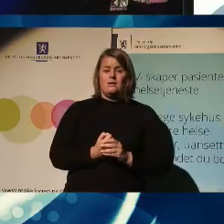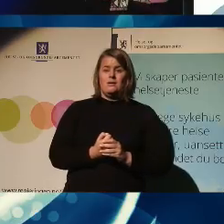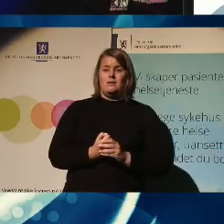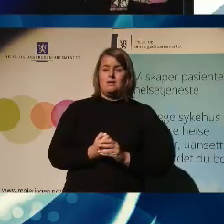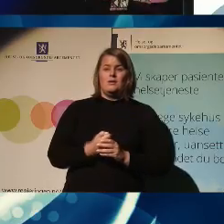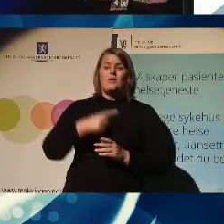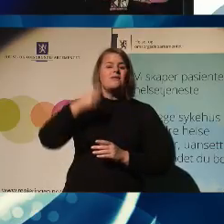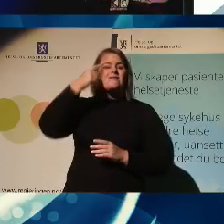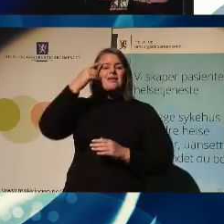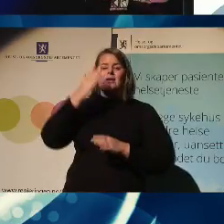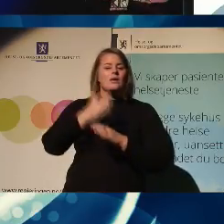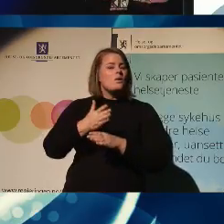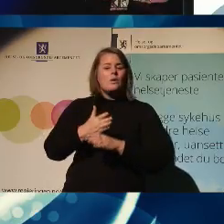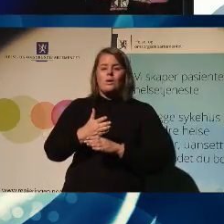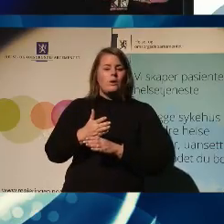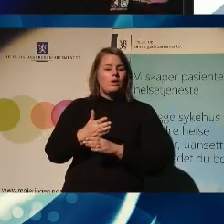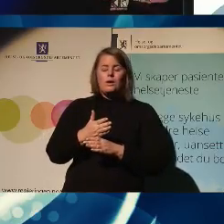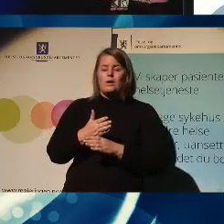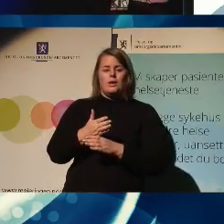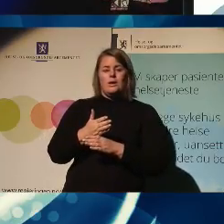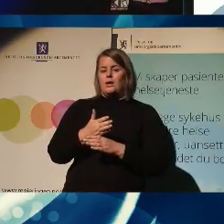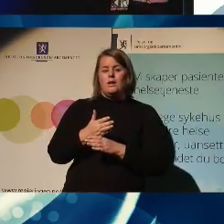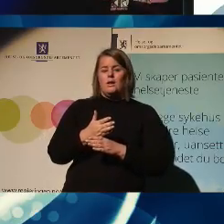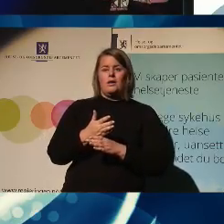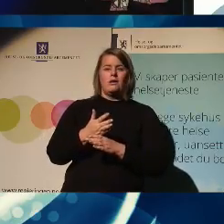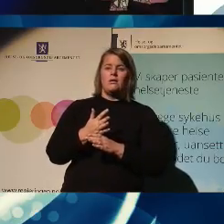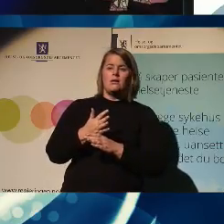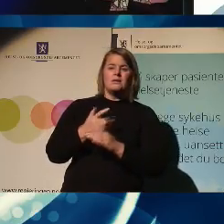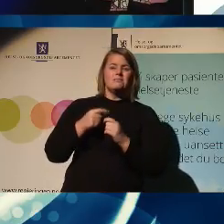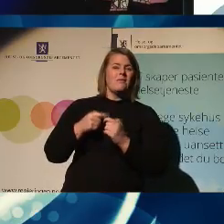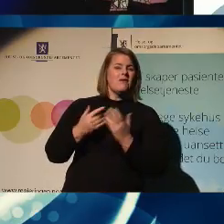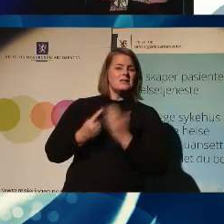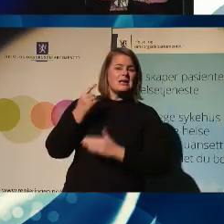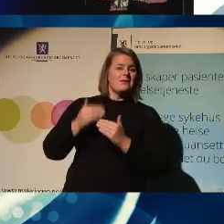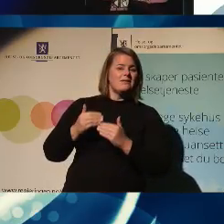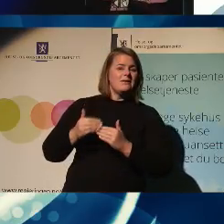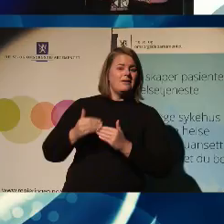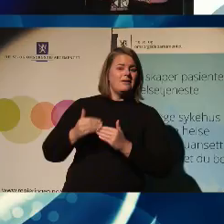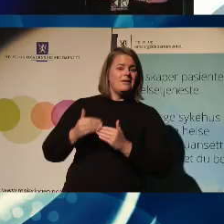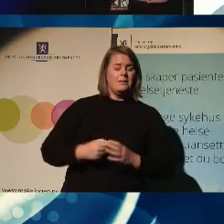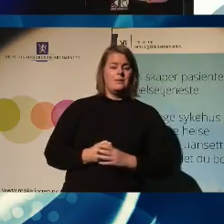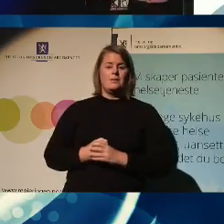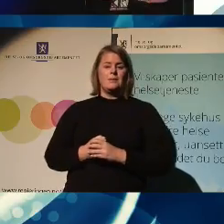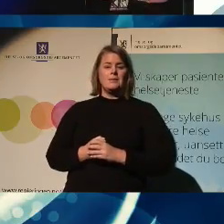ikke nok om hvordan det går videre. Vi har en